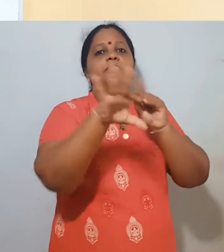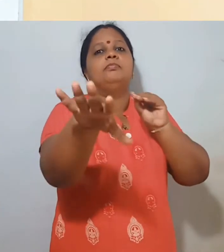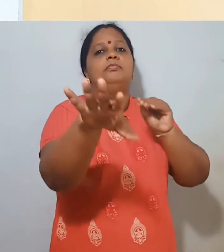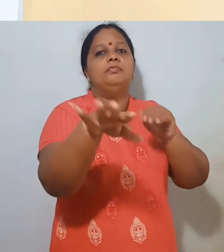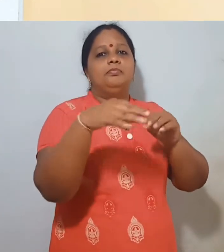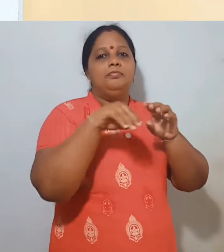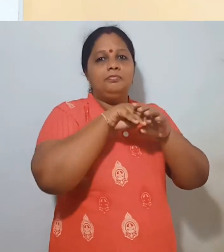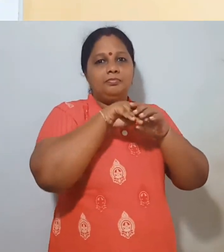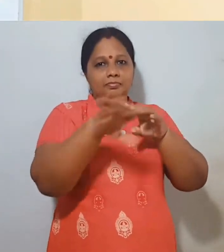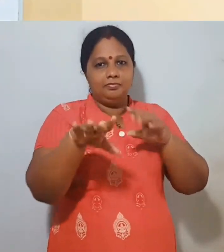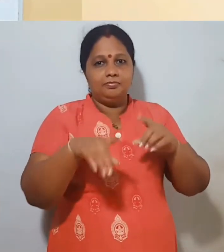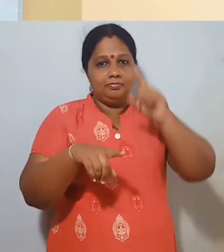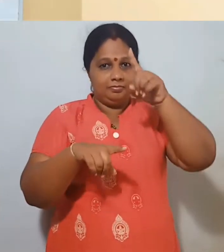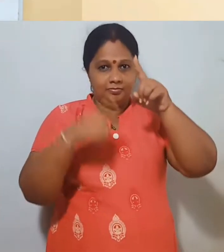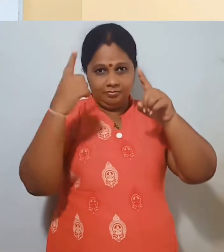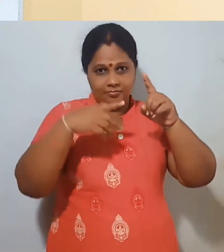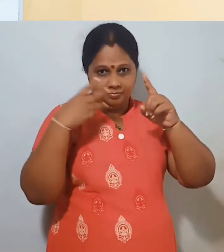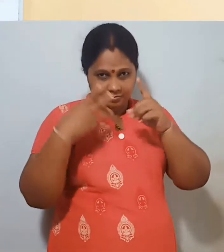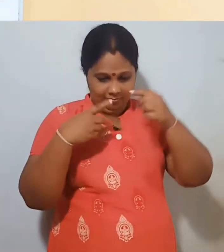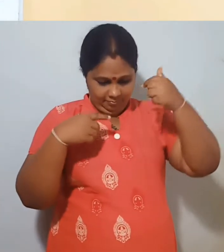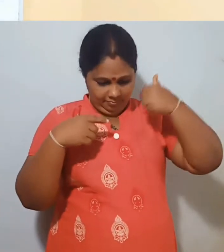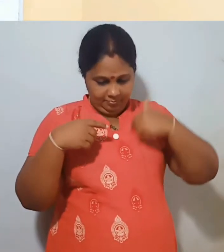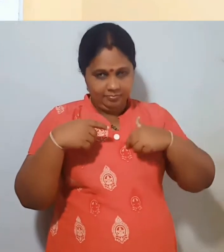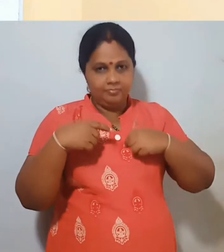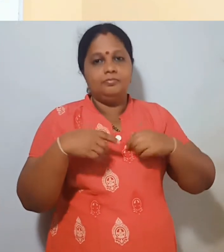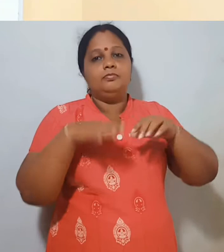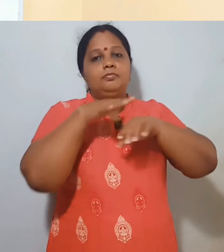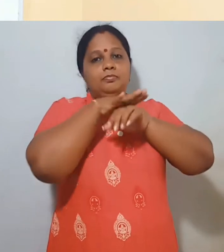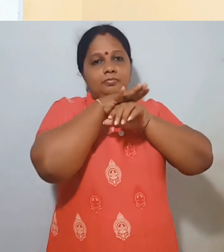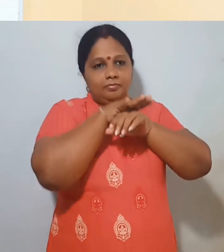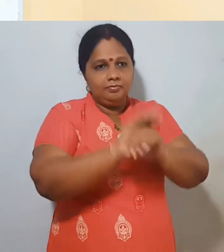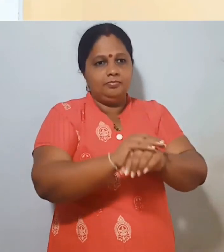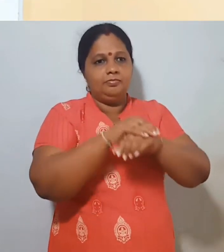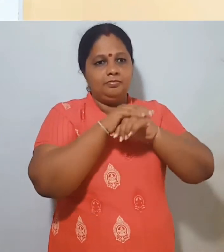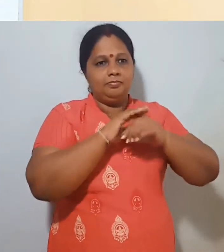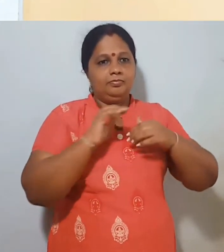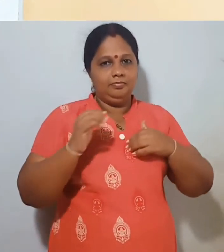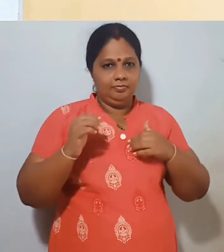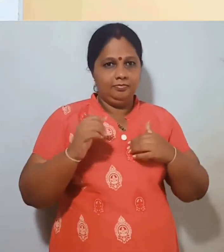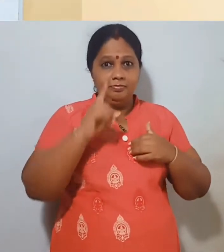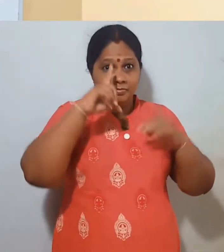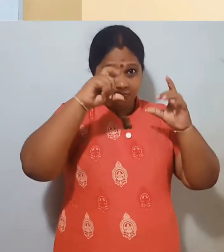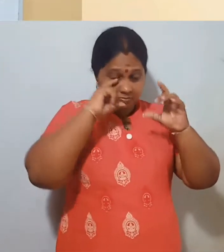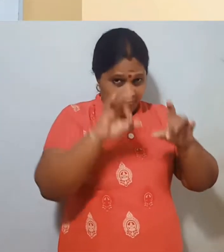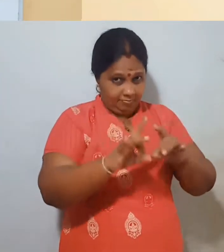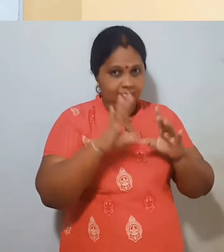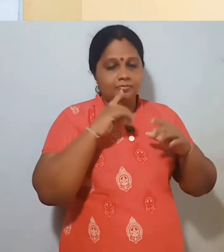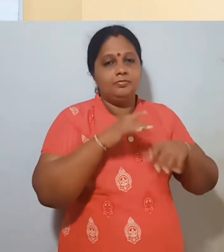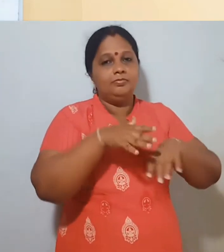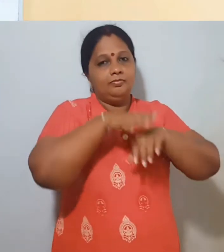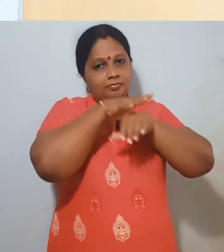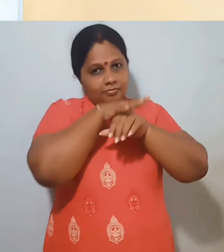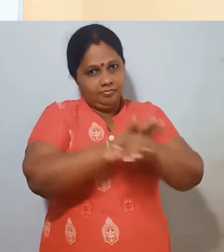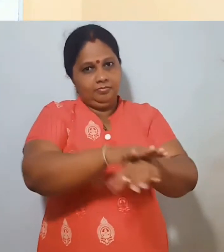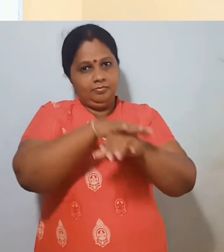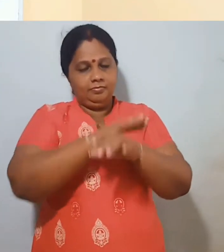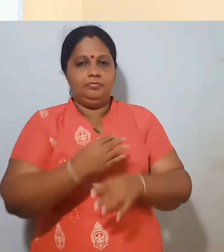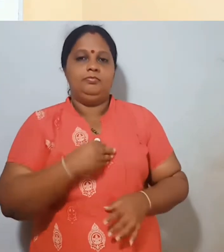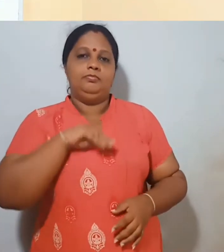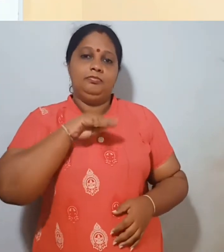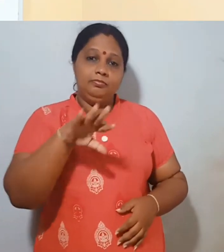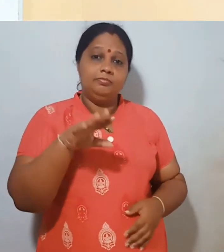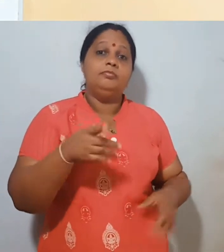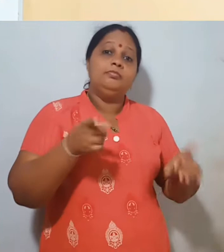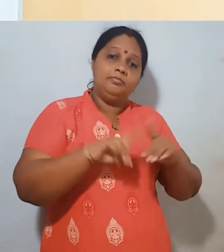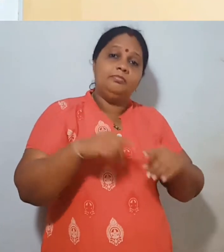1/3 பகுதி நெஞ்சில அமர்த்தப்படணும். ரைட்? அமர்த்துங்க. அதே நேரத்துல செயற்கையாக நாங்க மூச்சு